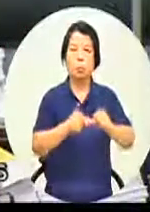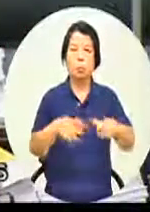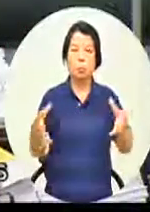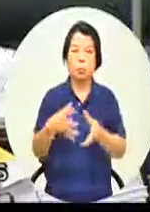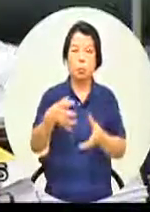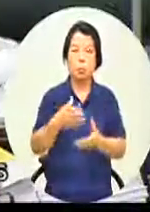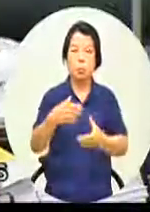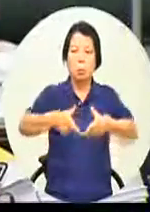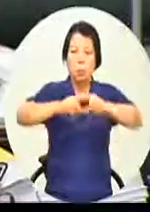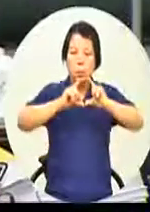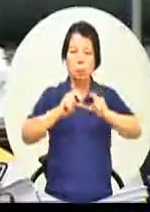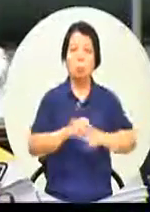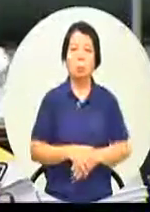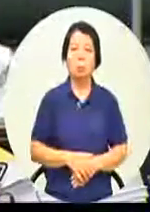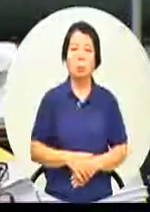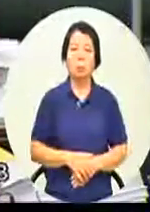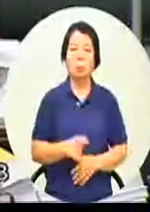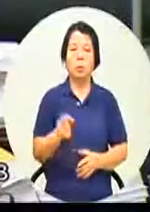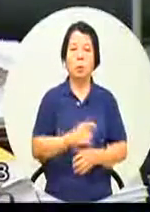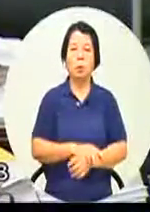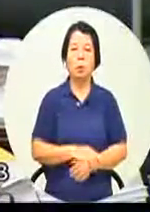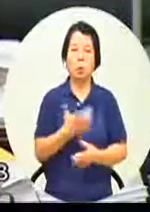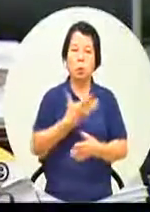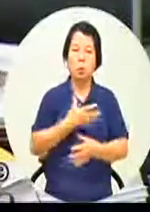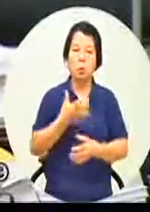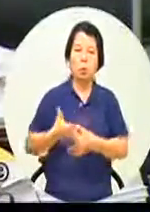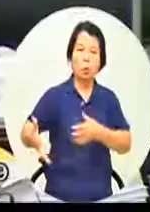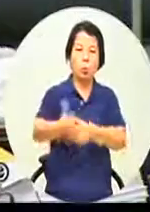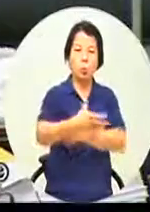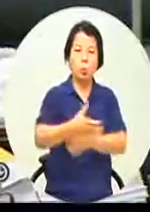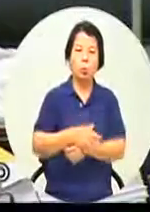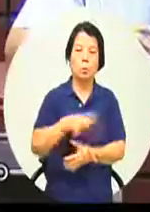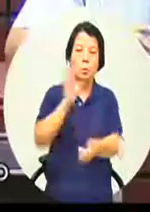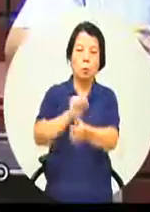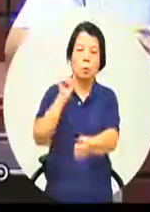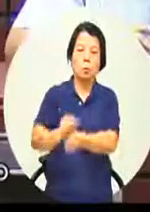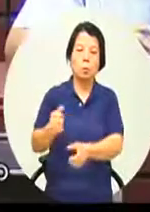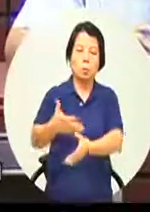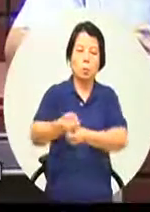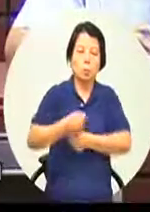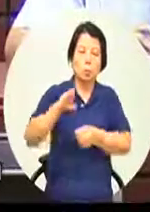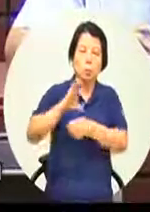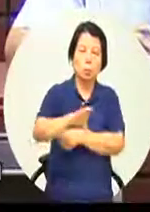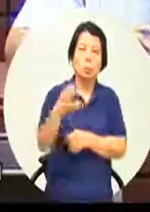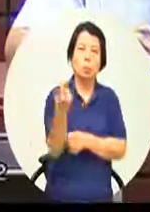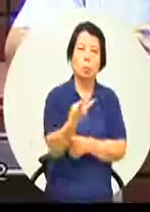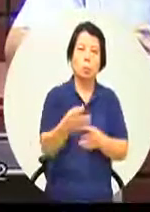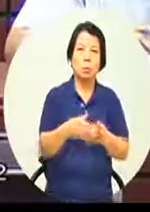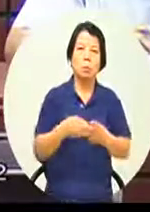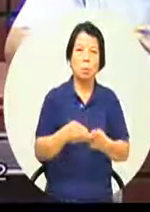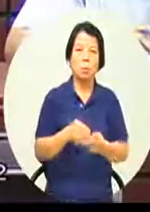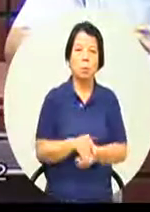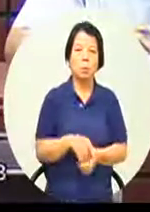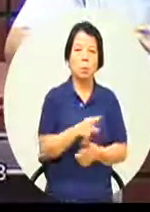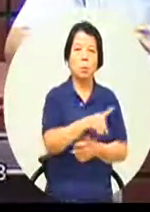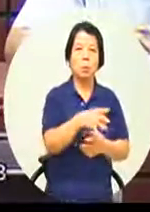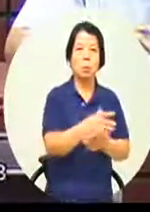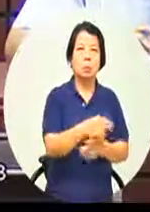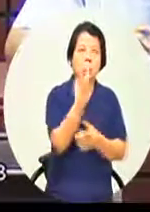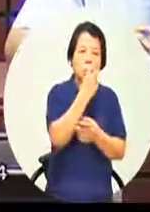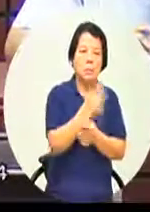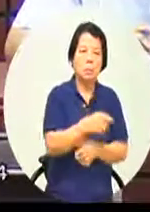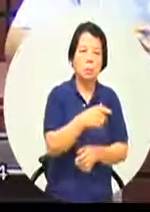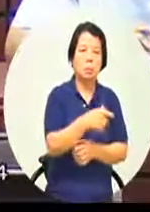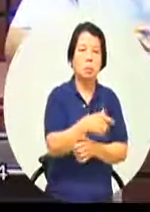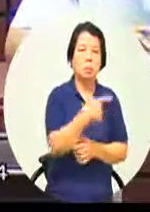回答。来，我们的捕犬跟救援车分别有几辆？ 我们的救援车有两辆啊，捕犬车有六辆的，好像总共有